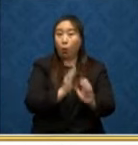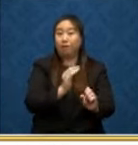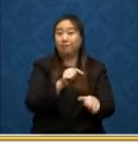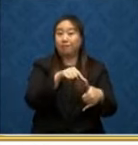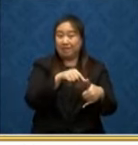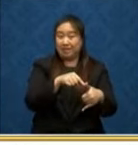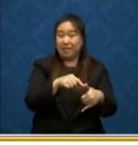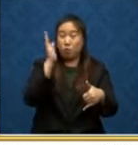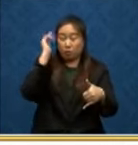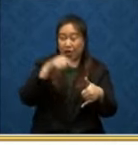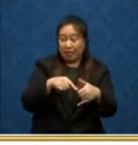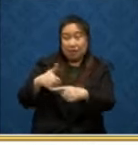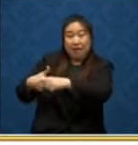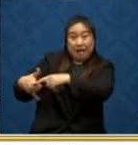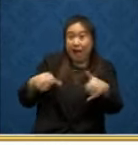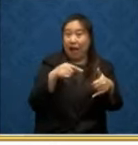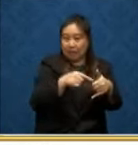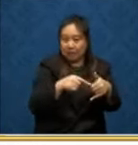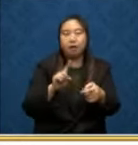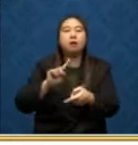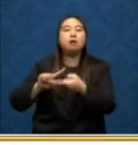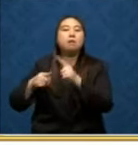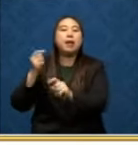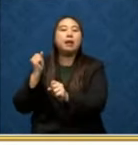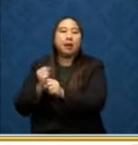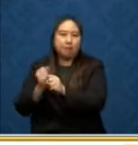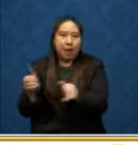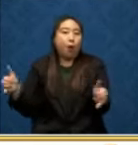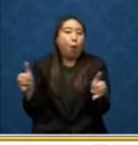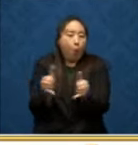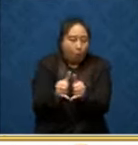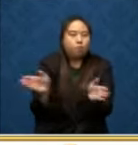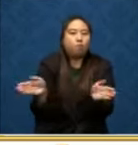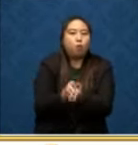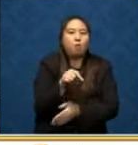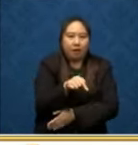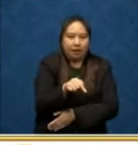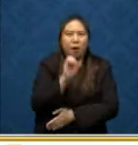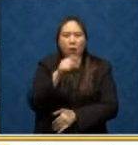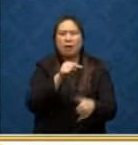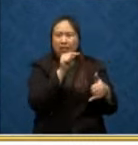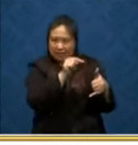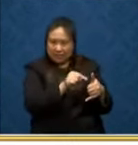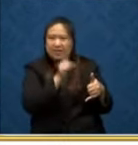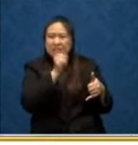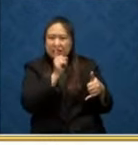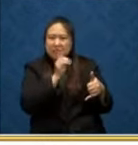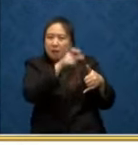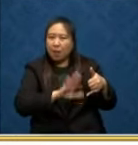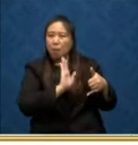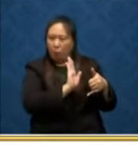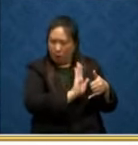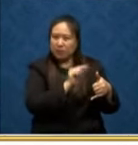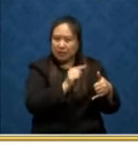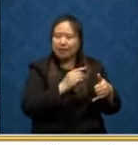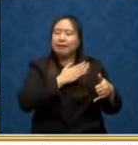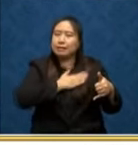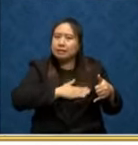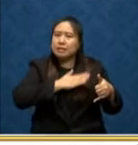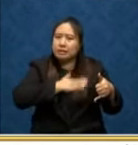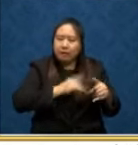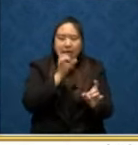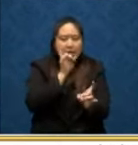ได้ให้การว่าผู้ก่อเหตุจริงๆแล้วเนี่ยเขาเป็นคนใจเย็นเราไม่กินบุหรี่ไม่สูบตั้งใจทำงาน